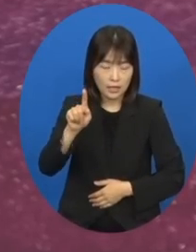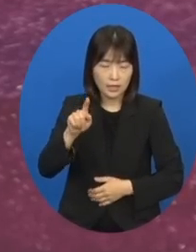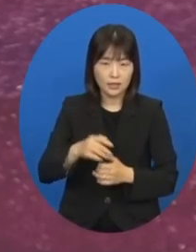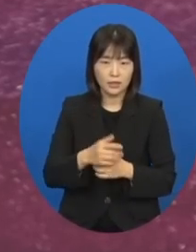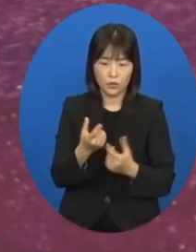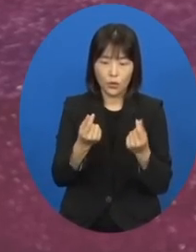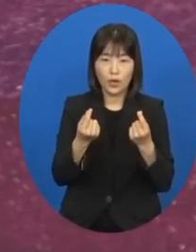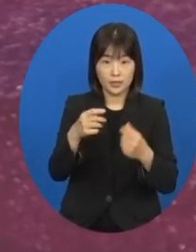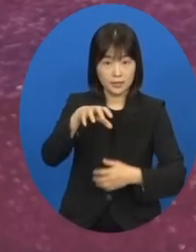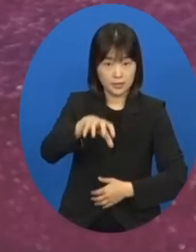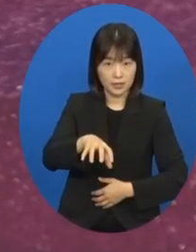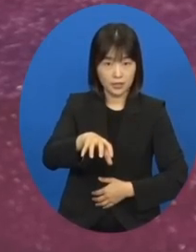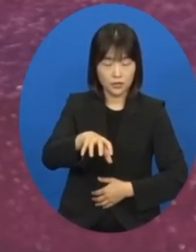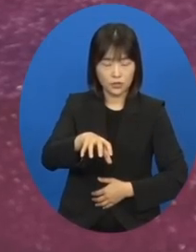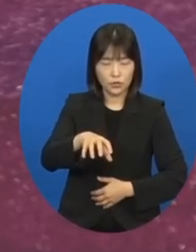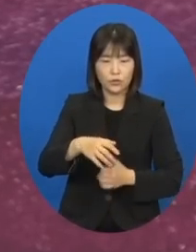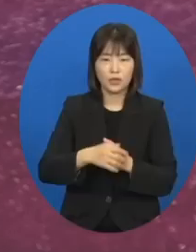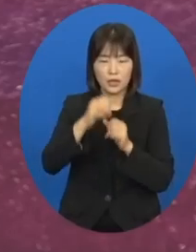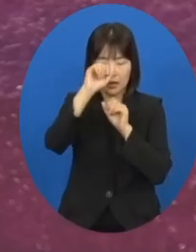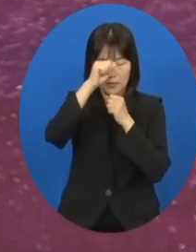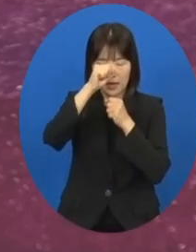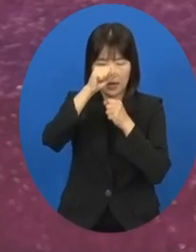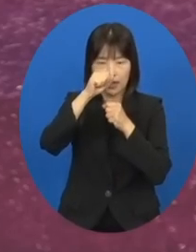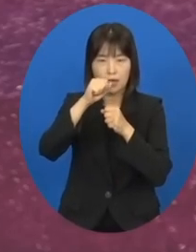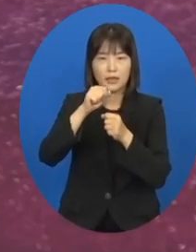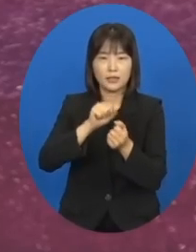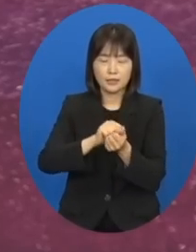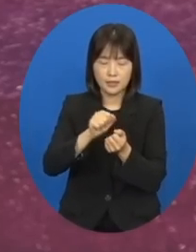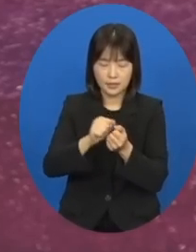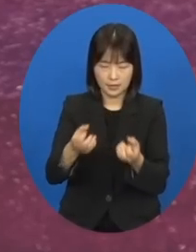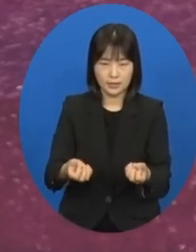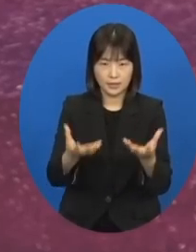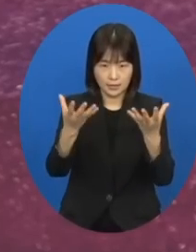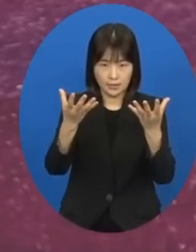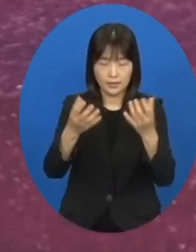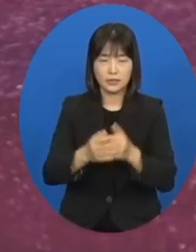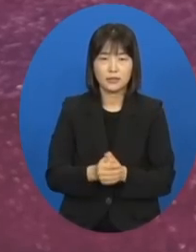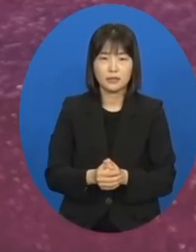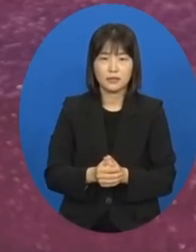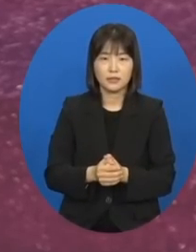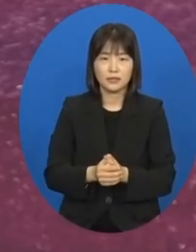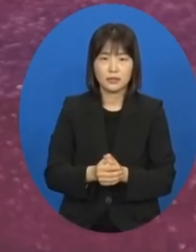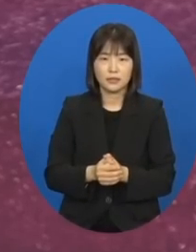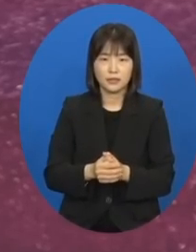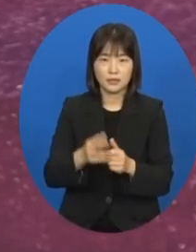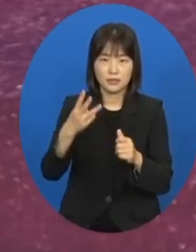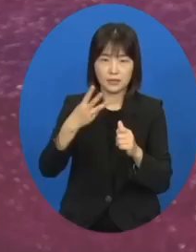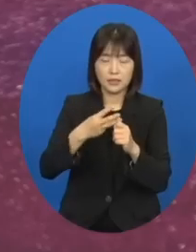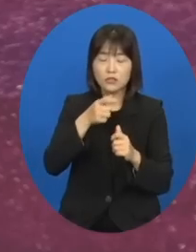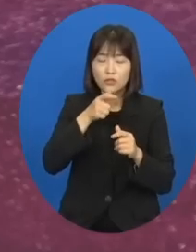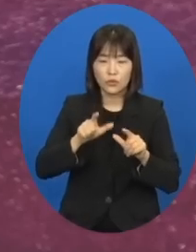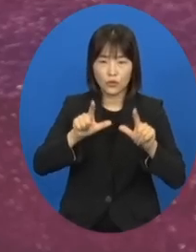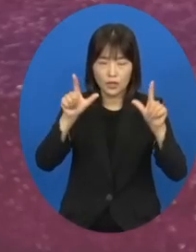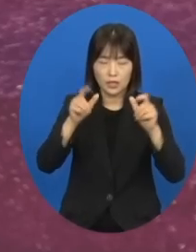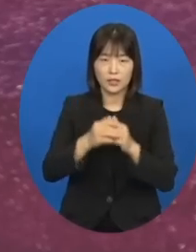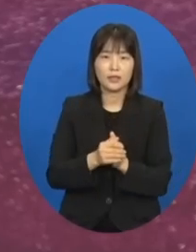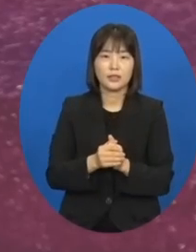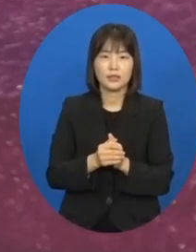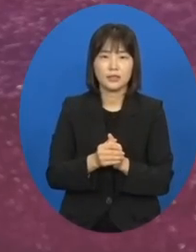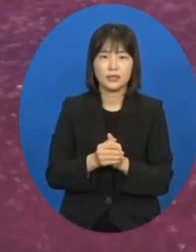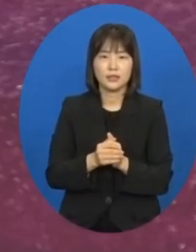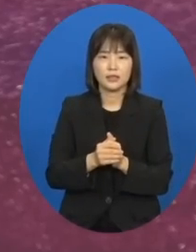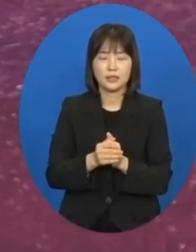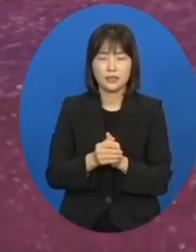동일한 장소이긴 하지만 우리 세족식 그 다음에 수요일은 겟세마네에서 있었던 일들 그 다음에